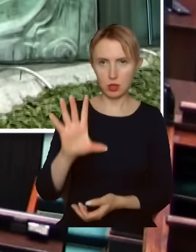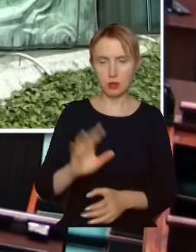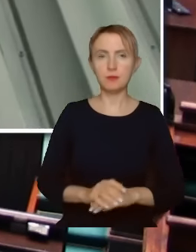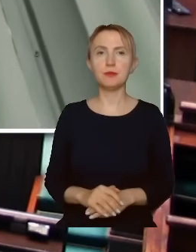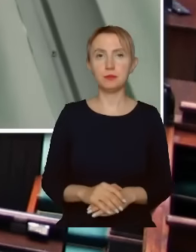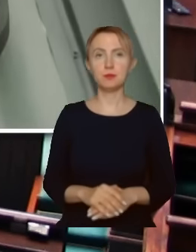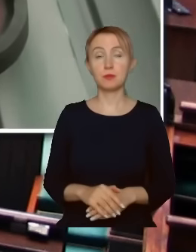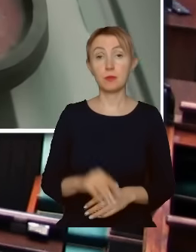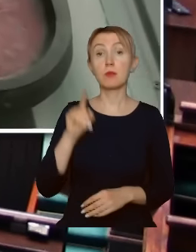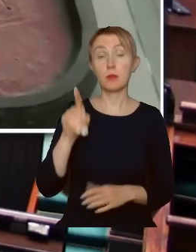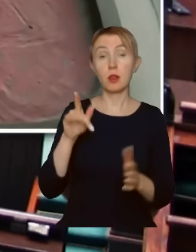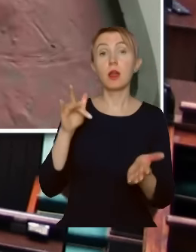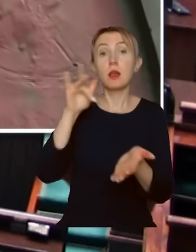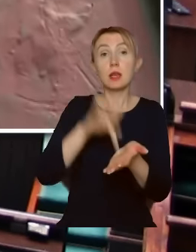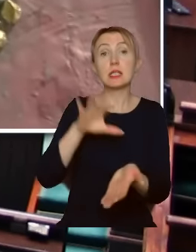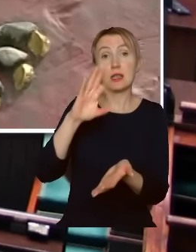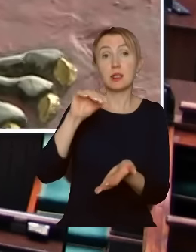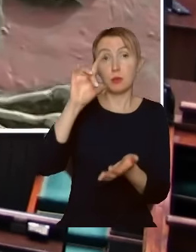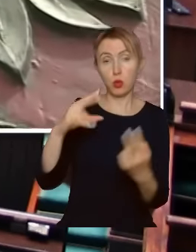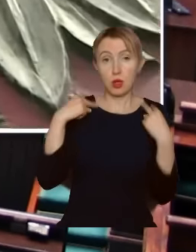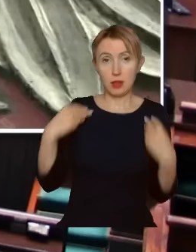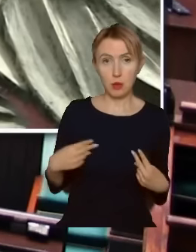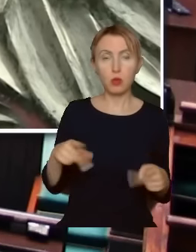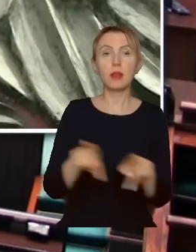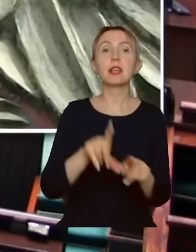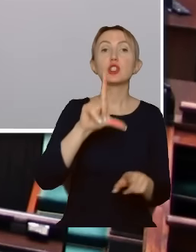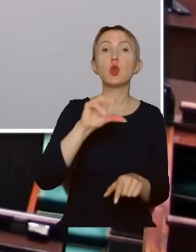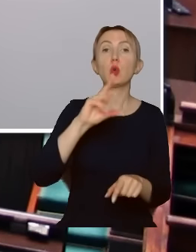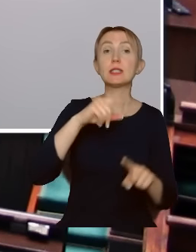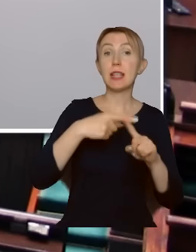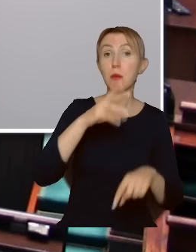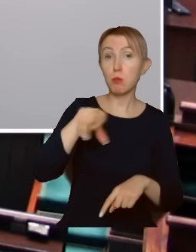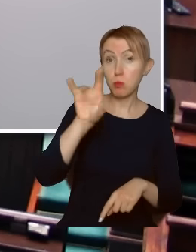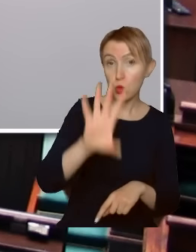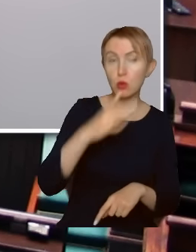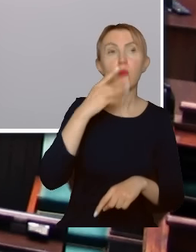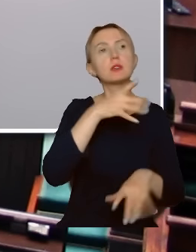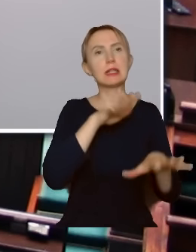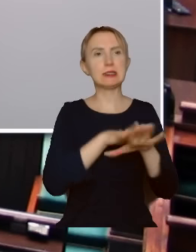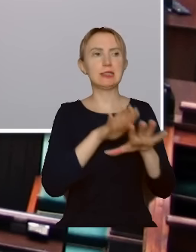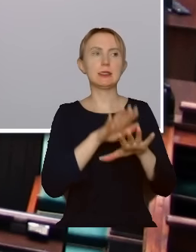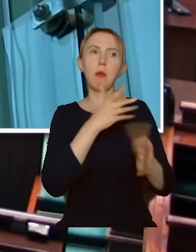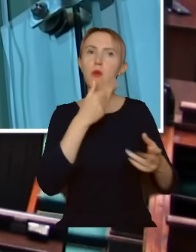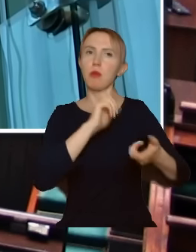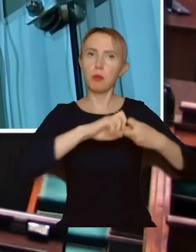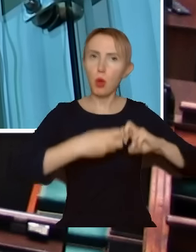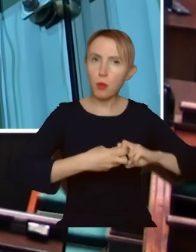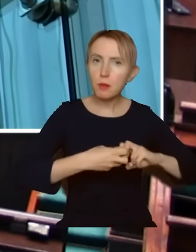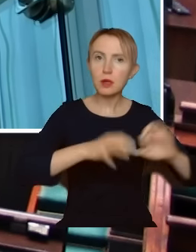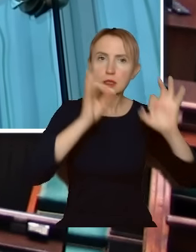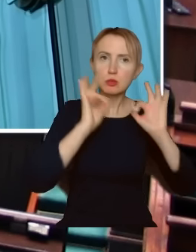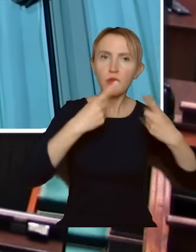Strasburgu w ostatnich orzeczeniach a także w Luksemburgu stwierdził że mamy systemowy problem